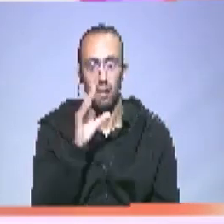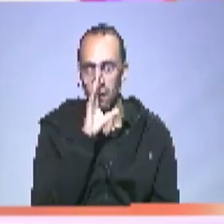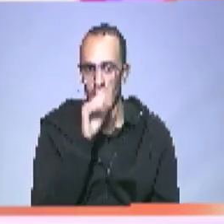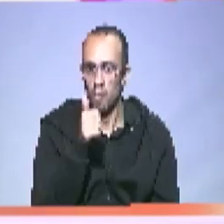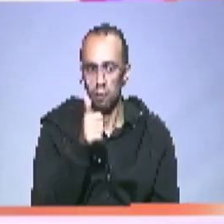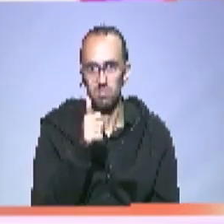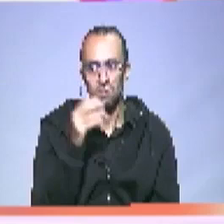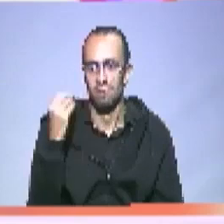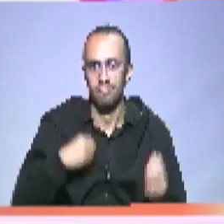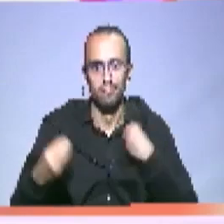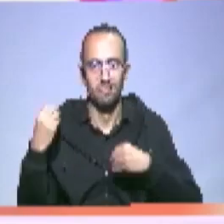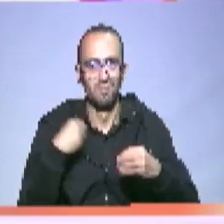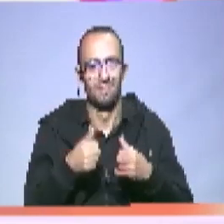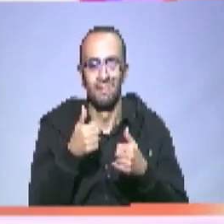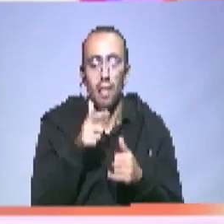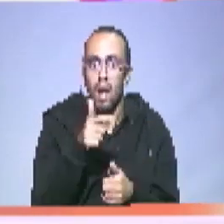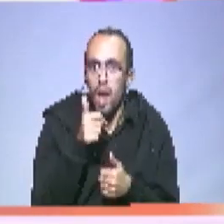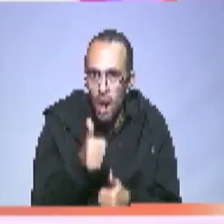بصراحة.